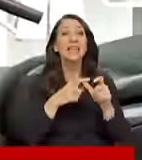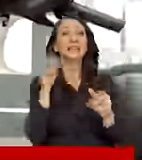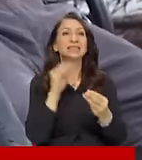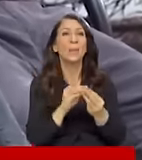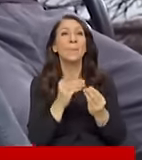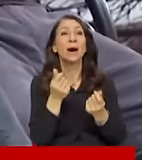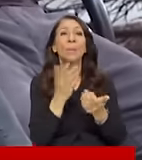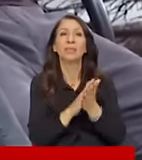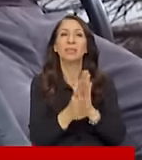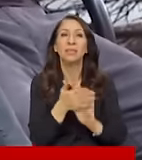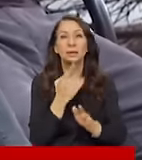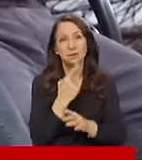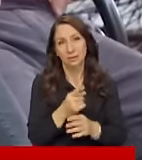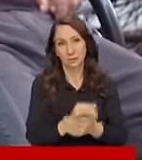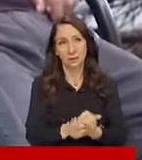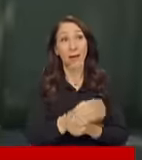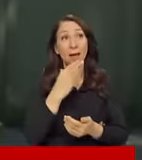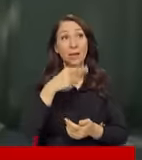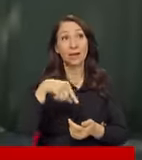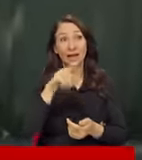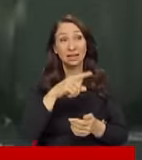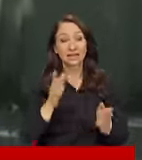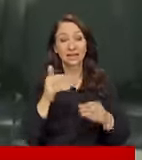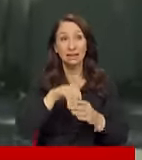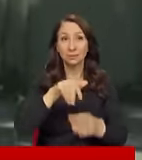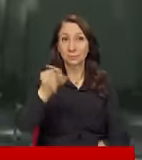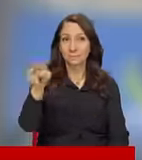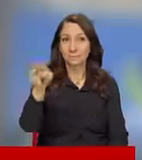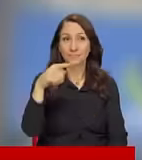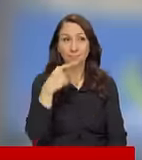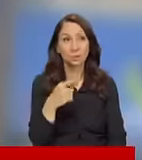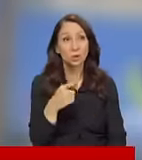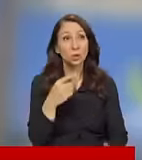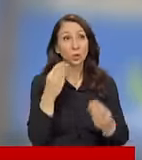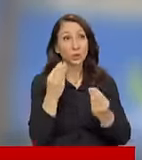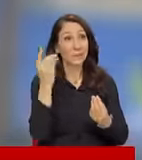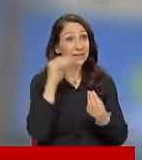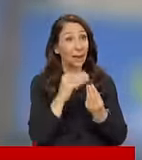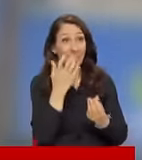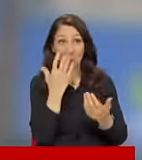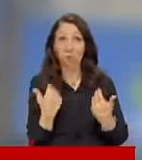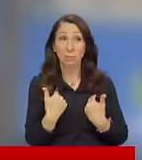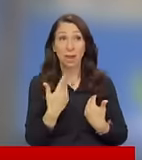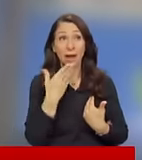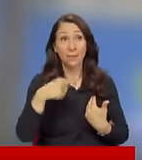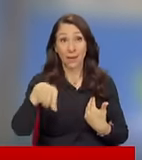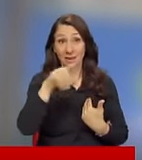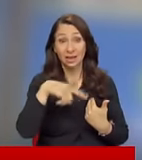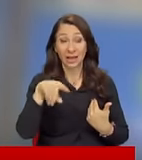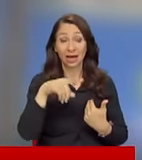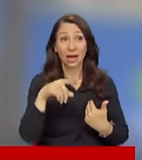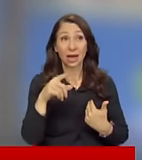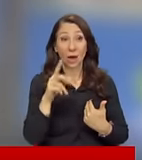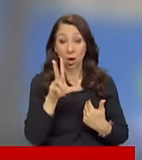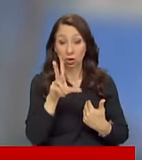zamma para kalmadığını söyledi. Emekliler sandığı işaret etti. Düzgün bir zam bekliyordum yani. Emekli